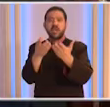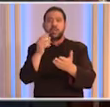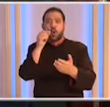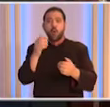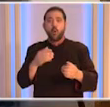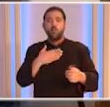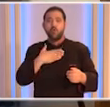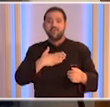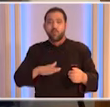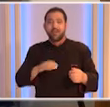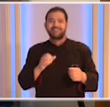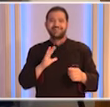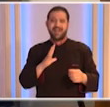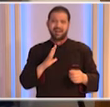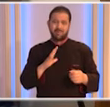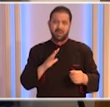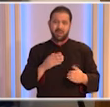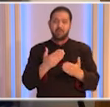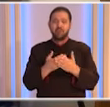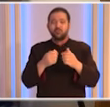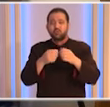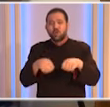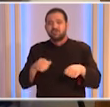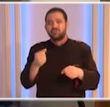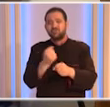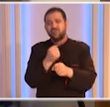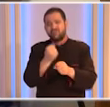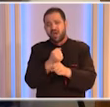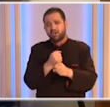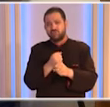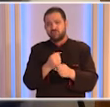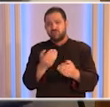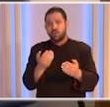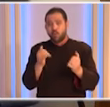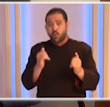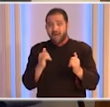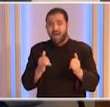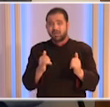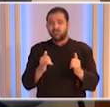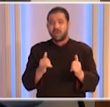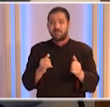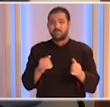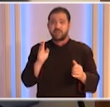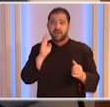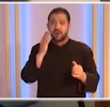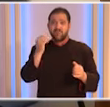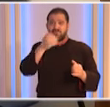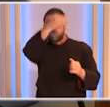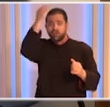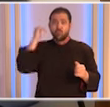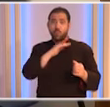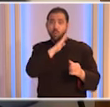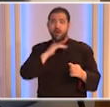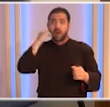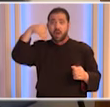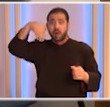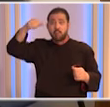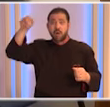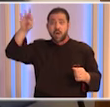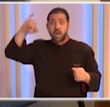liberă, ca să fie răspunzător de faptele lui, absolut tot ce va face. Ori în cazul de față,